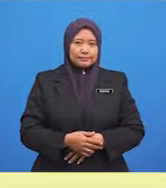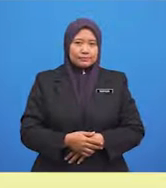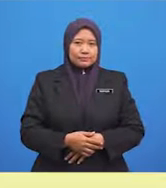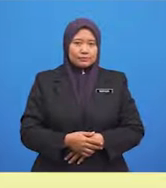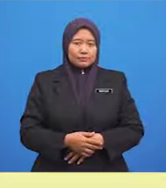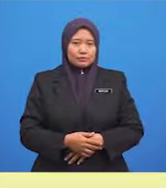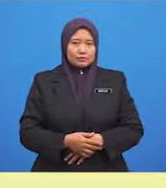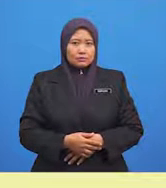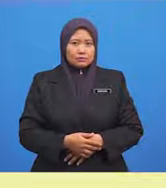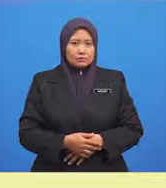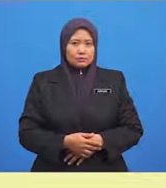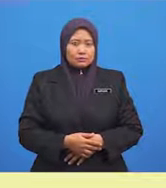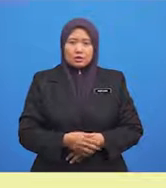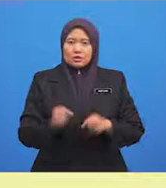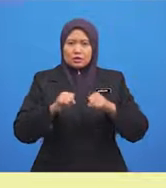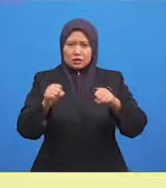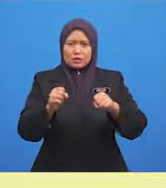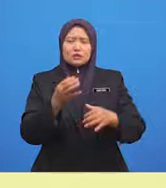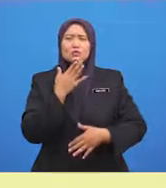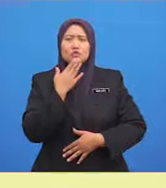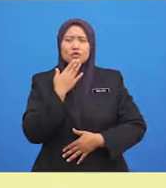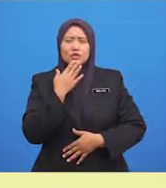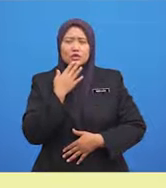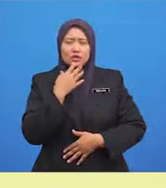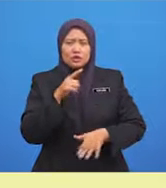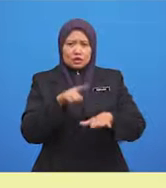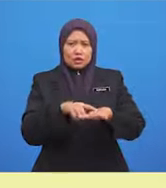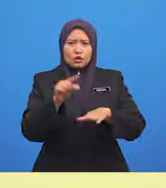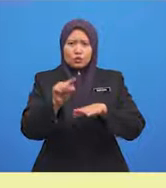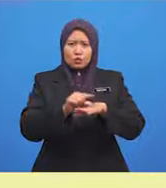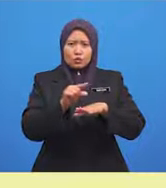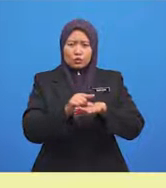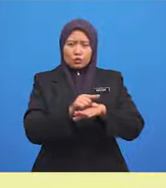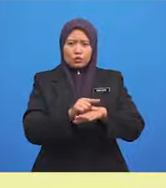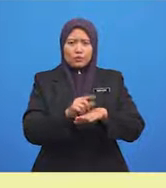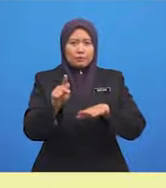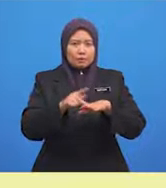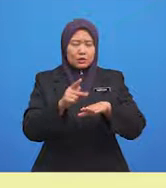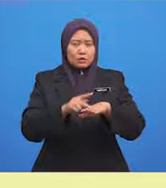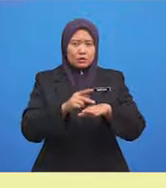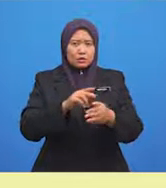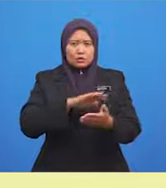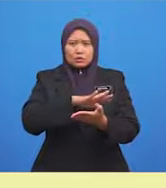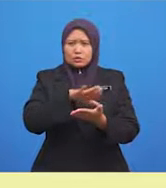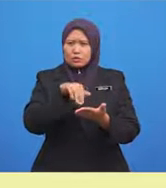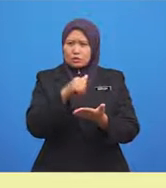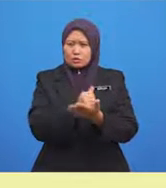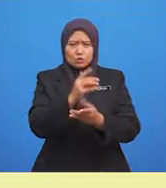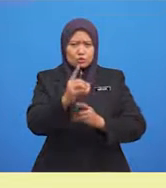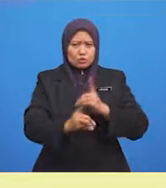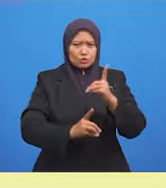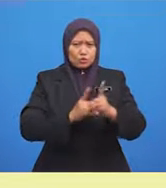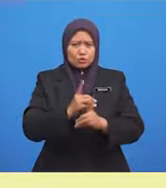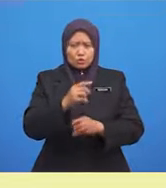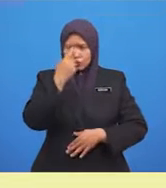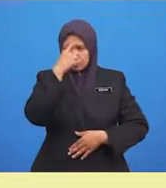Sistem warna ini digunapakai di seluruh dunia. Ia membantu pihak yang